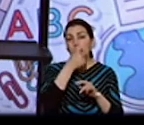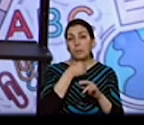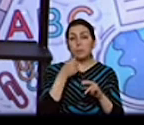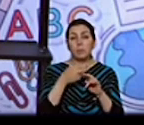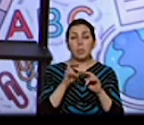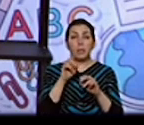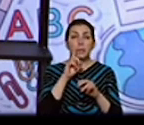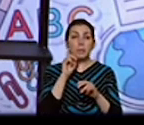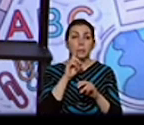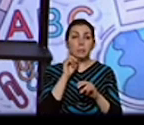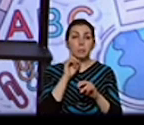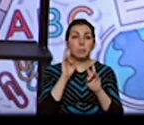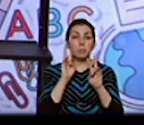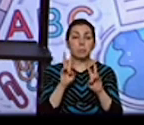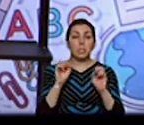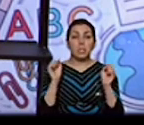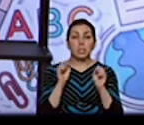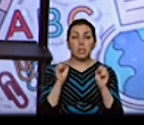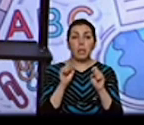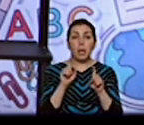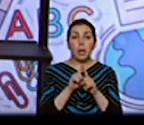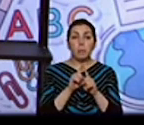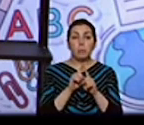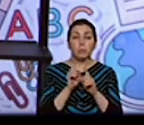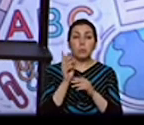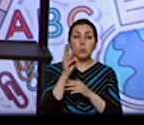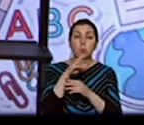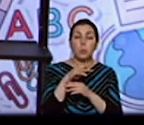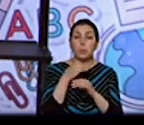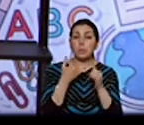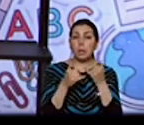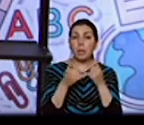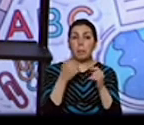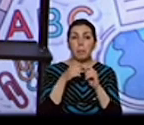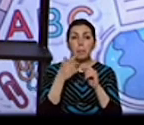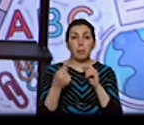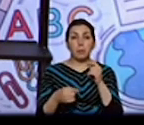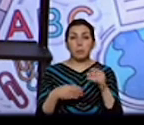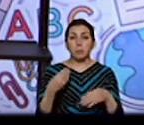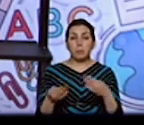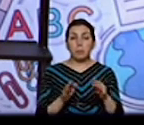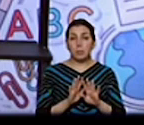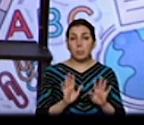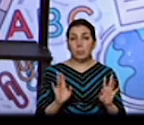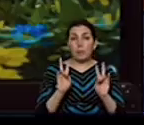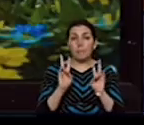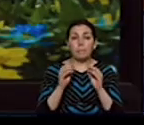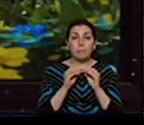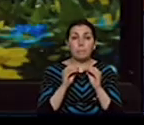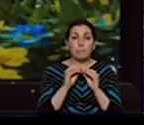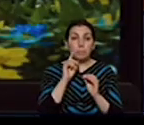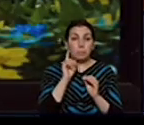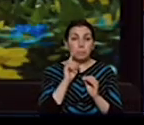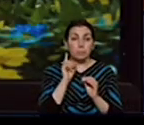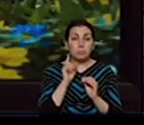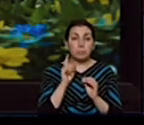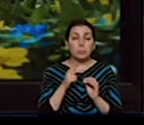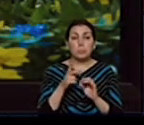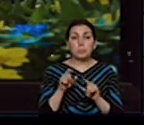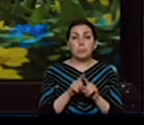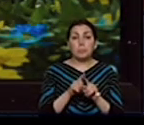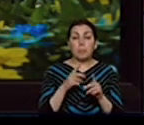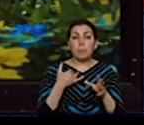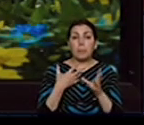bo'yi yashil bo'lib turadi. Qishda ham ular so'lib yoki sarg'ayib, barglari to'kilib ketmaydi. Ana endi